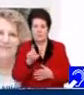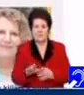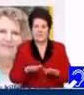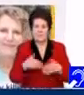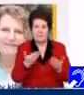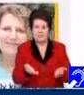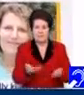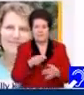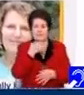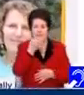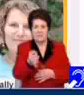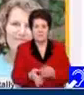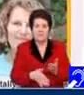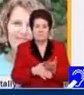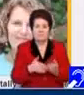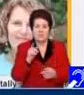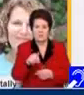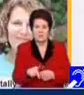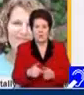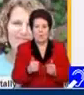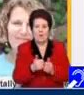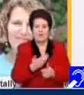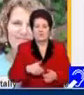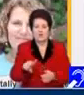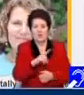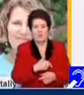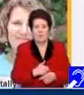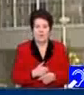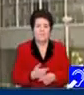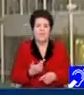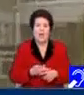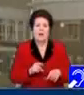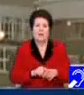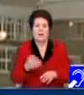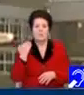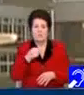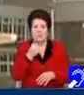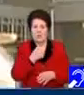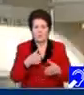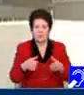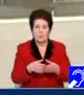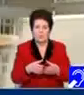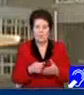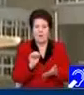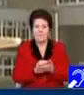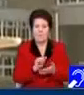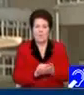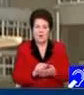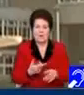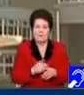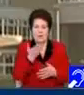prezentatoare și-au exprimat sprijinul față de acțiunea colegilor pe rețelele de socializare. Anul trecut, grupul media a publicat în